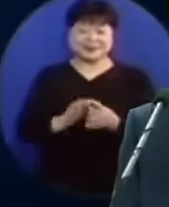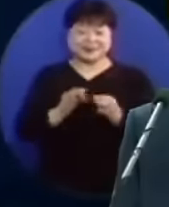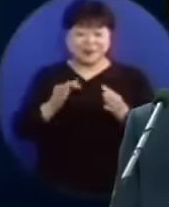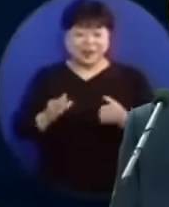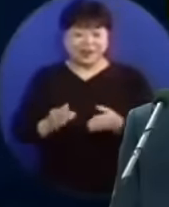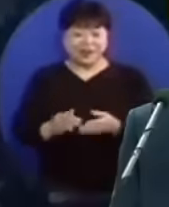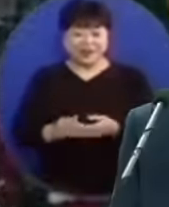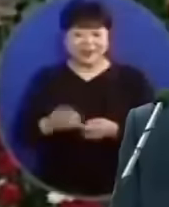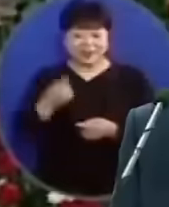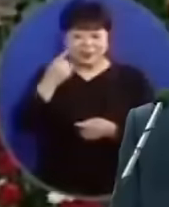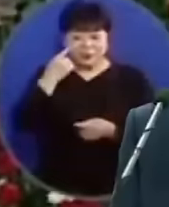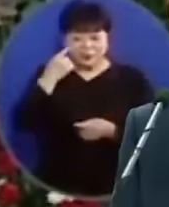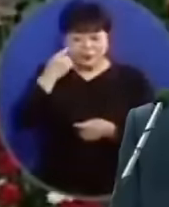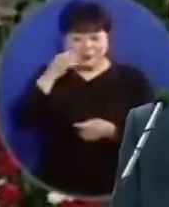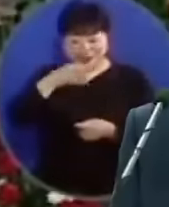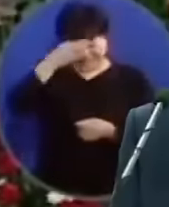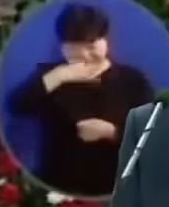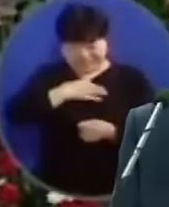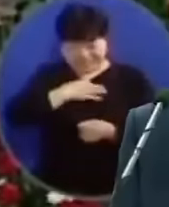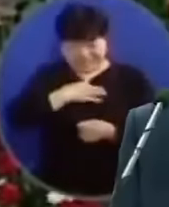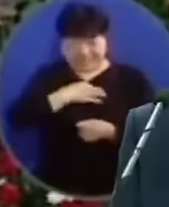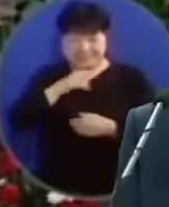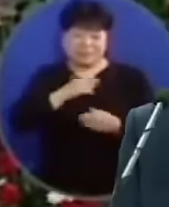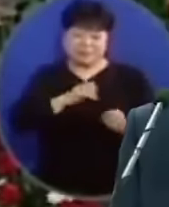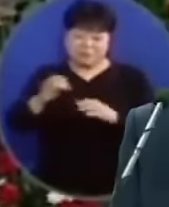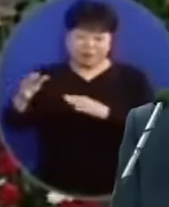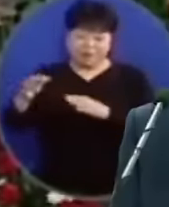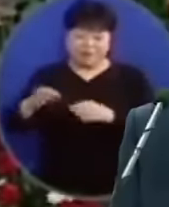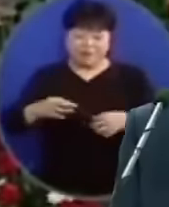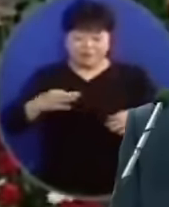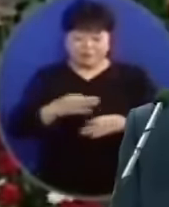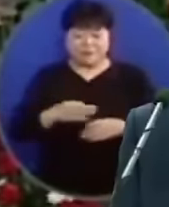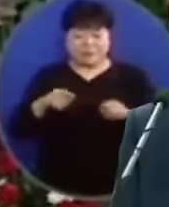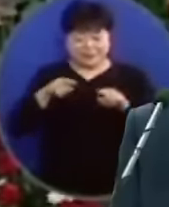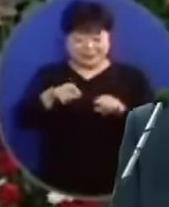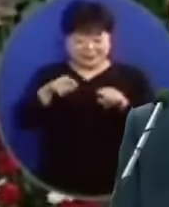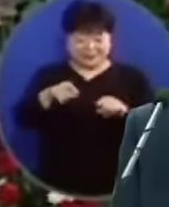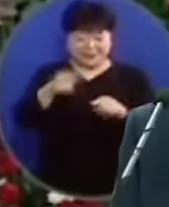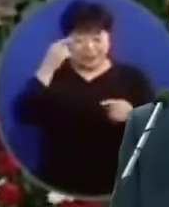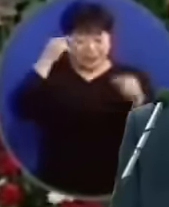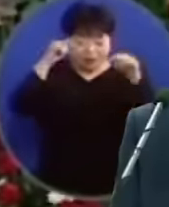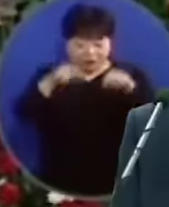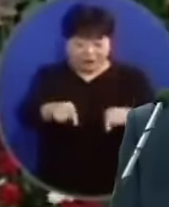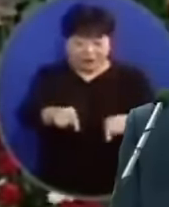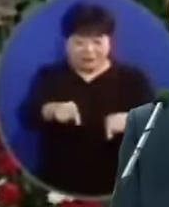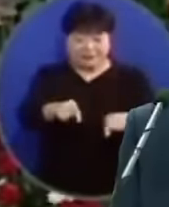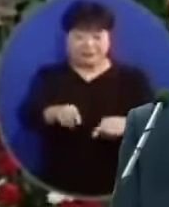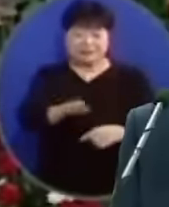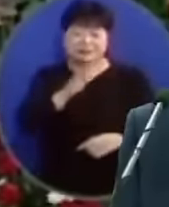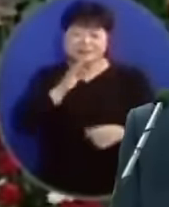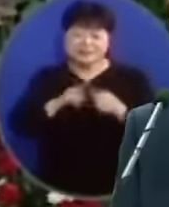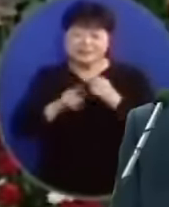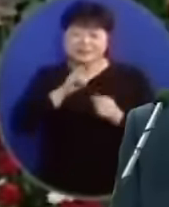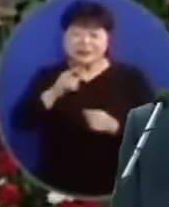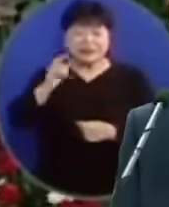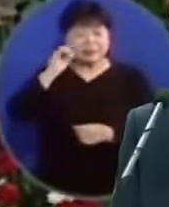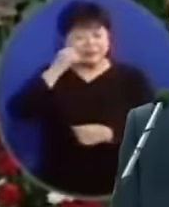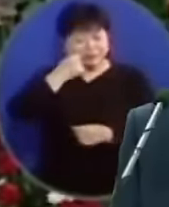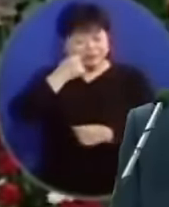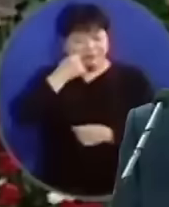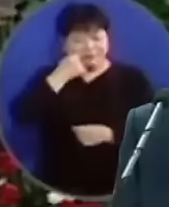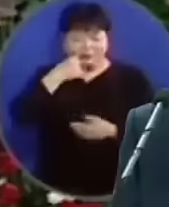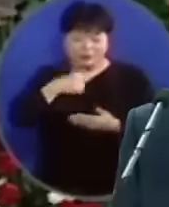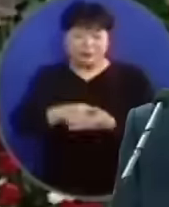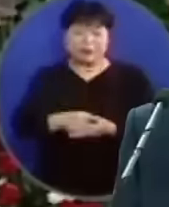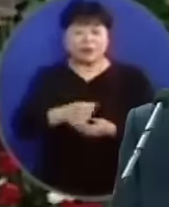눈앞의 이익을 위해 양심을 버리고 불의와 타협했던 자신이 어리석음과 진실을 말할 용기가 없어 외면하고 산